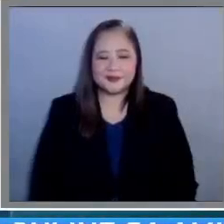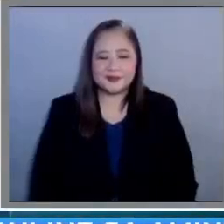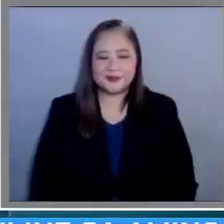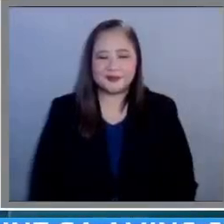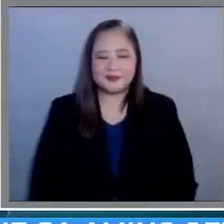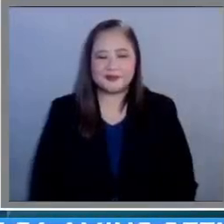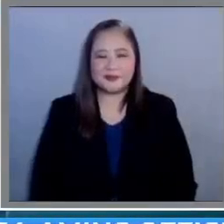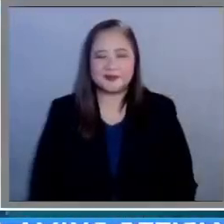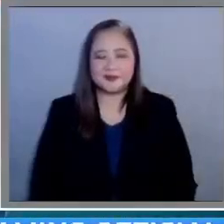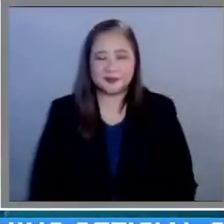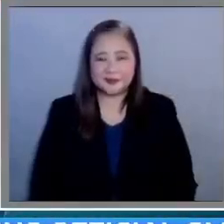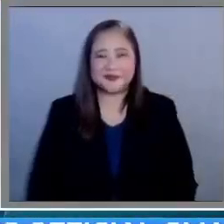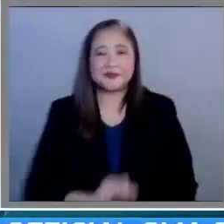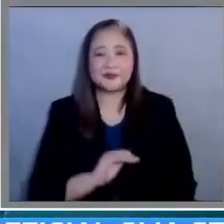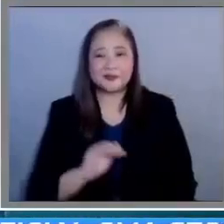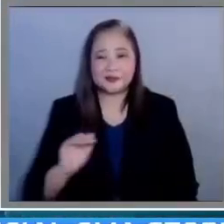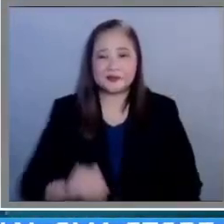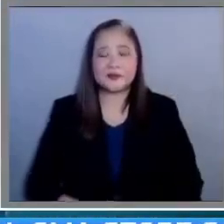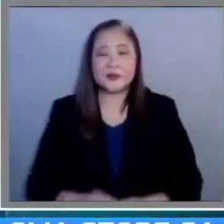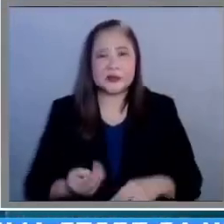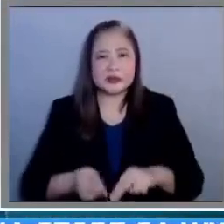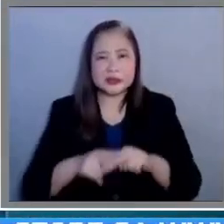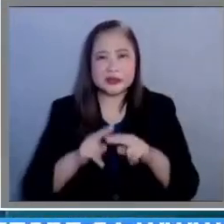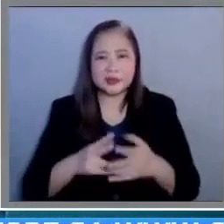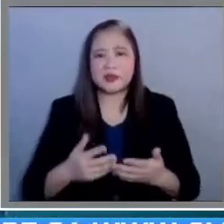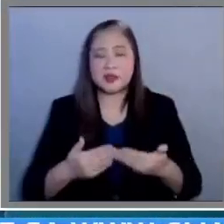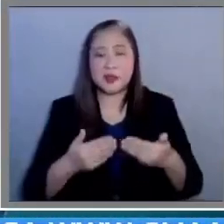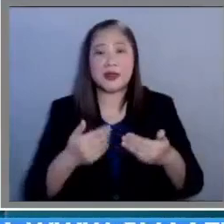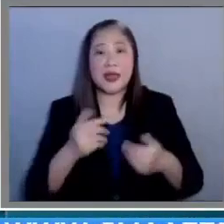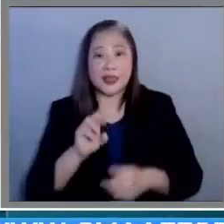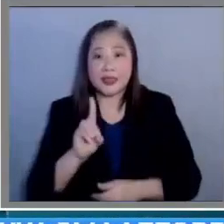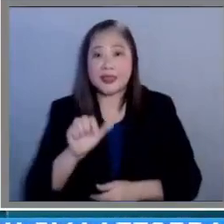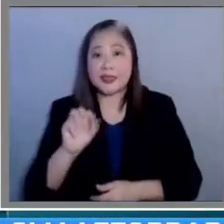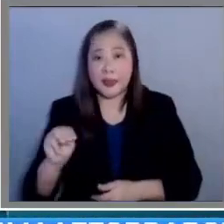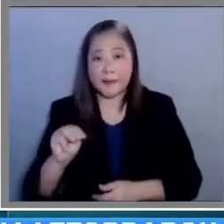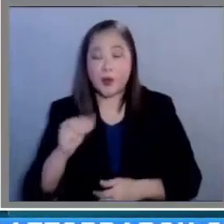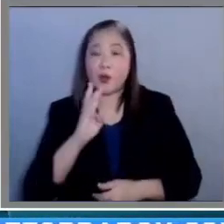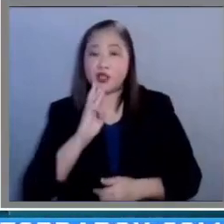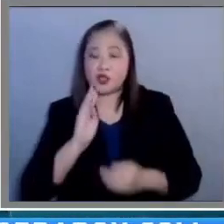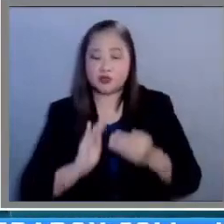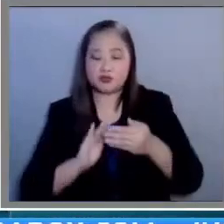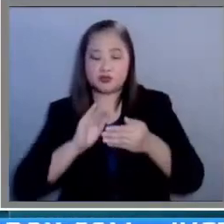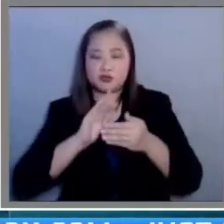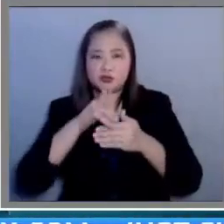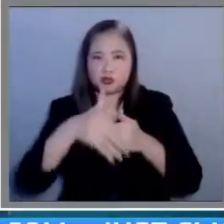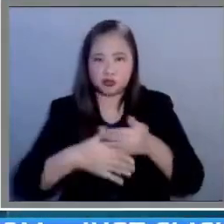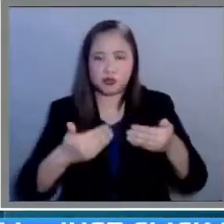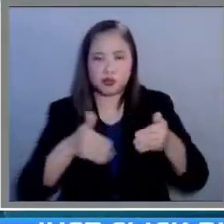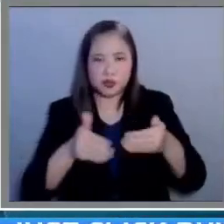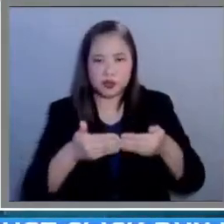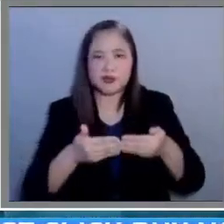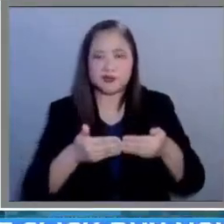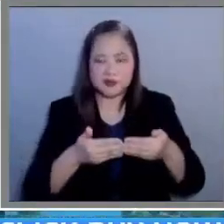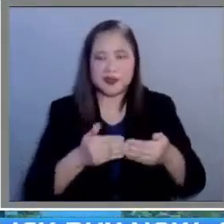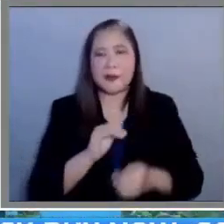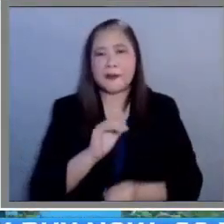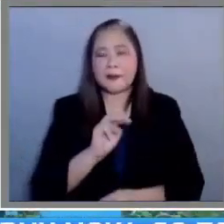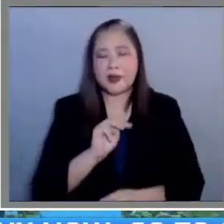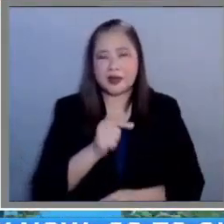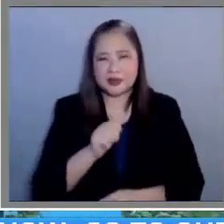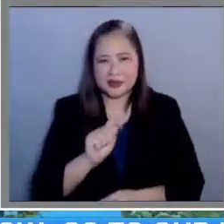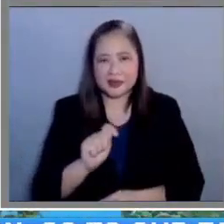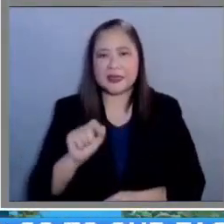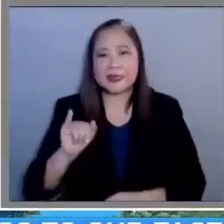Mga kapuso, nadagdagan pa ang mga gate na nagpapakawala ng tubig mula sa Angat at Ipor Reservoir. Ayon sa PAGASA, mula